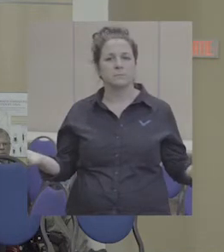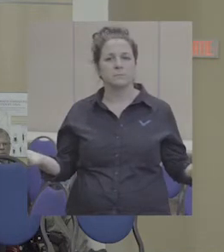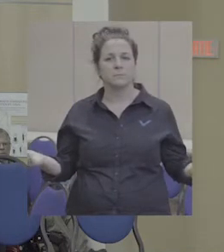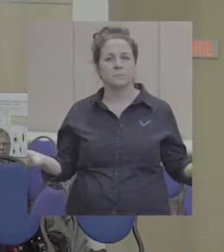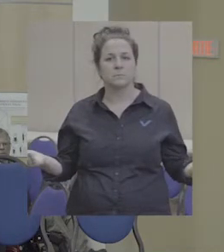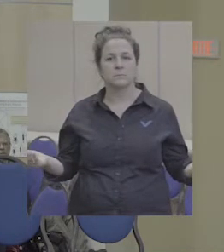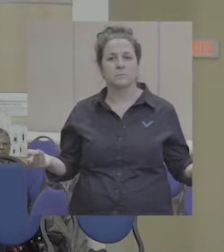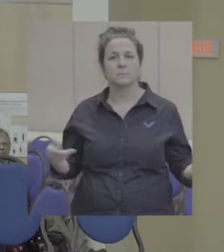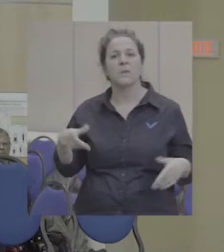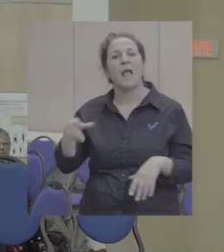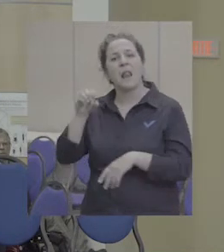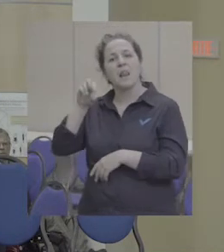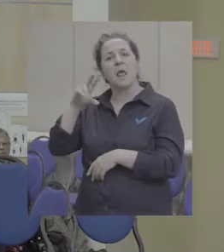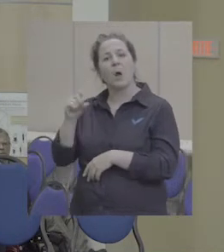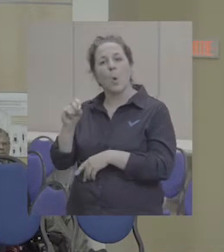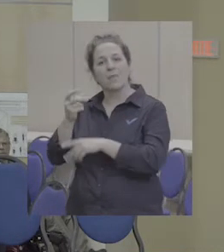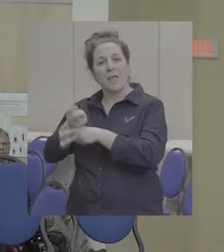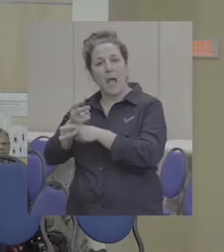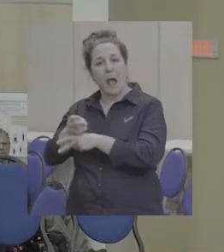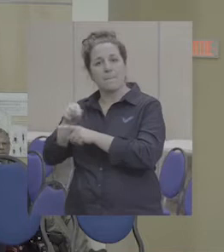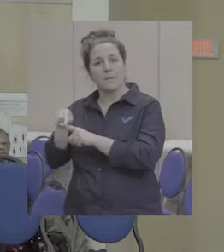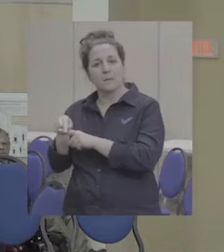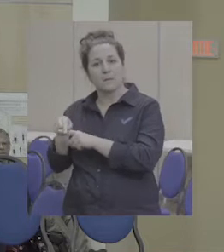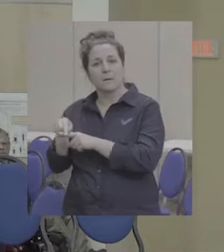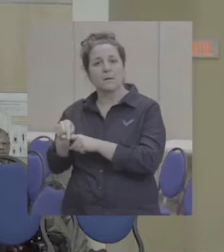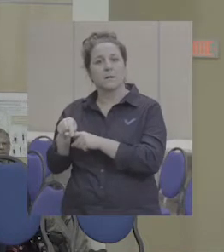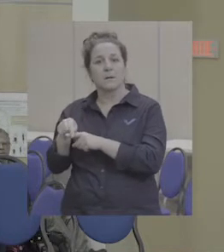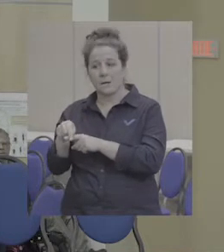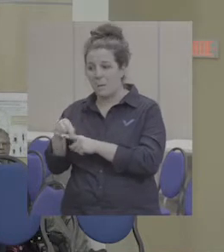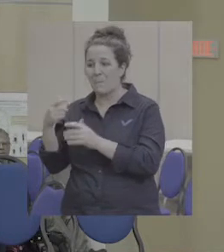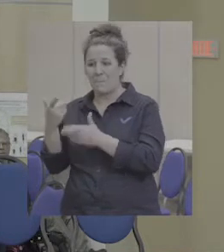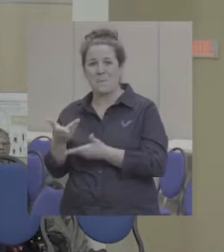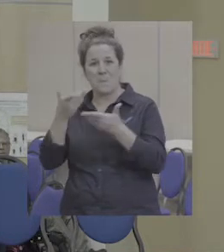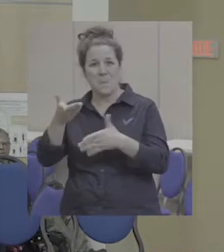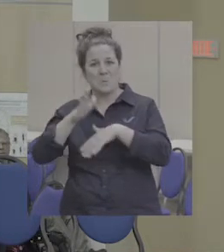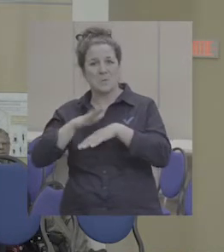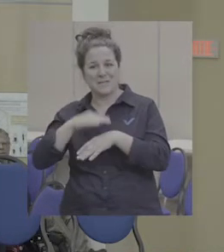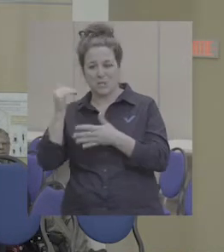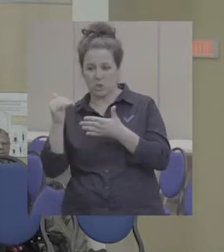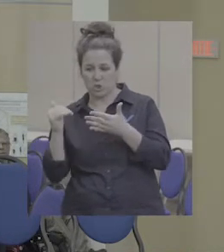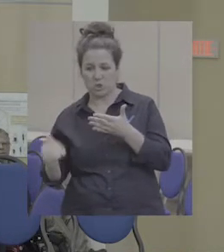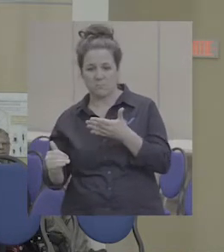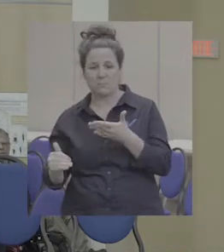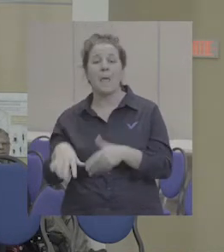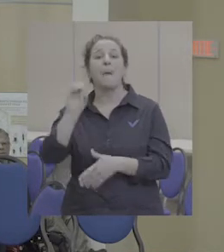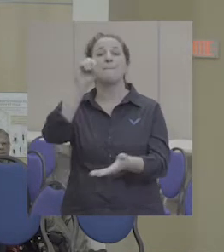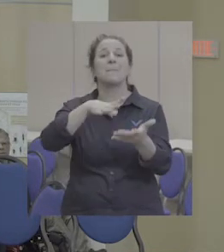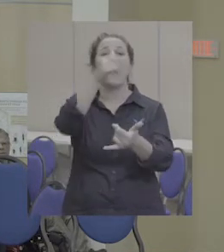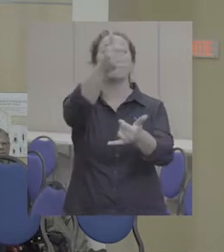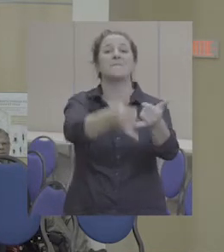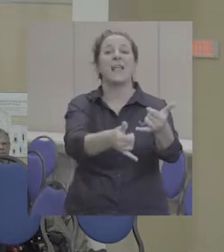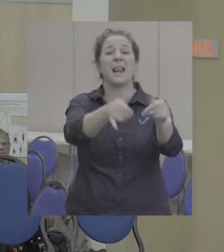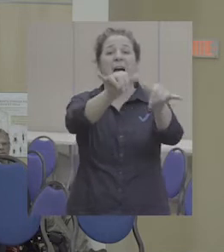le rapport d'écothérapie et le plan final de l'architecte. C'est